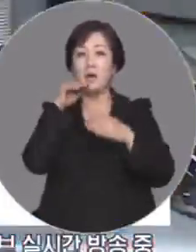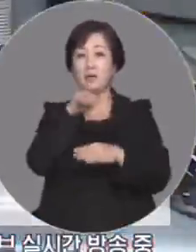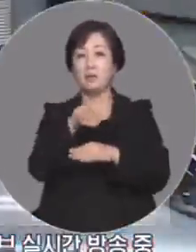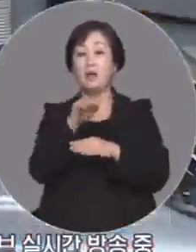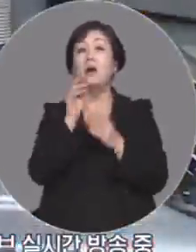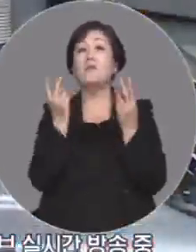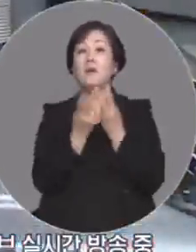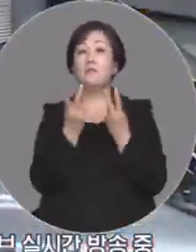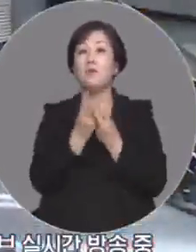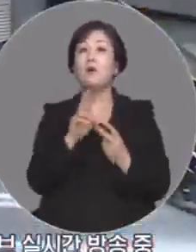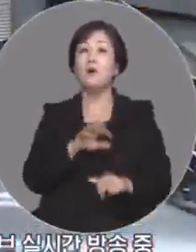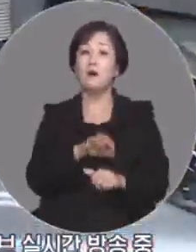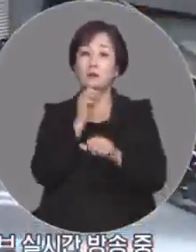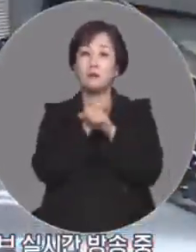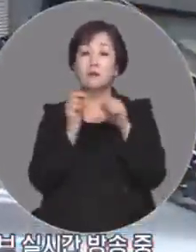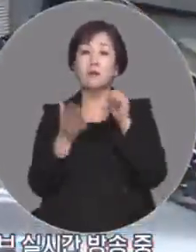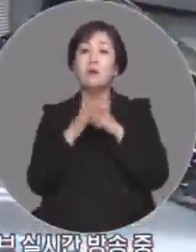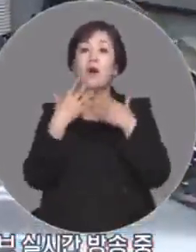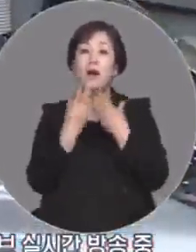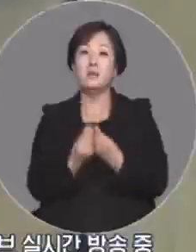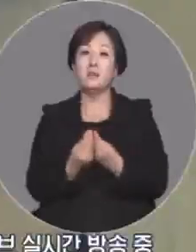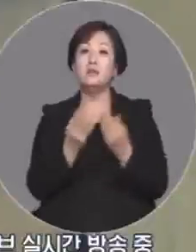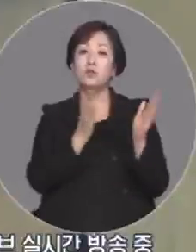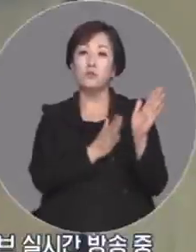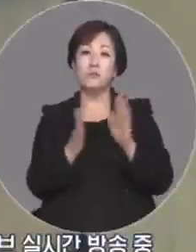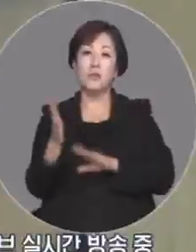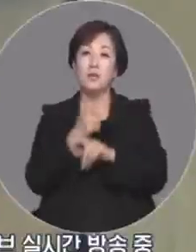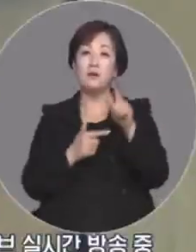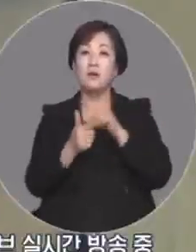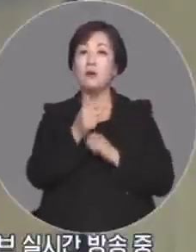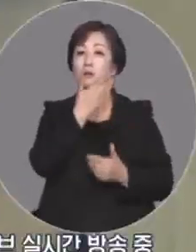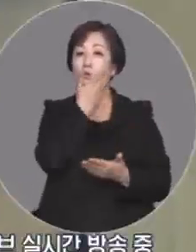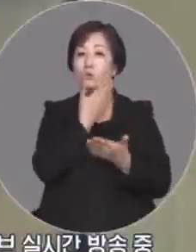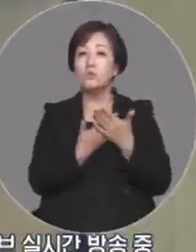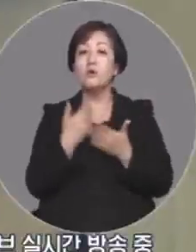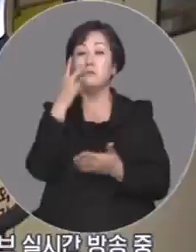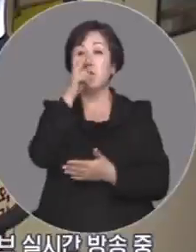있죠. 특히 안전설비 설치 여부를 중점적으로 살폈습니다.